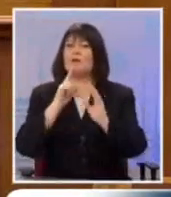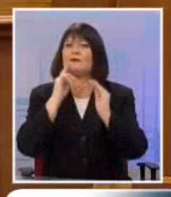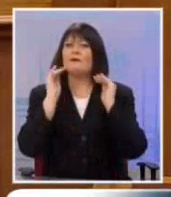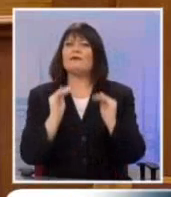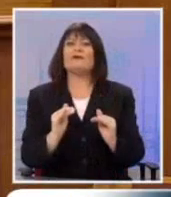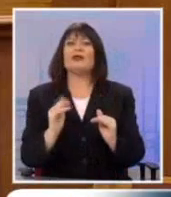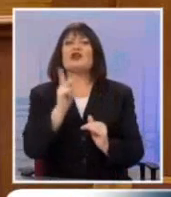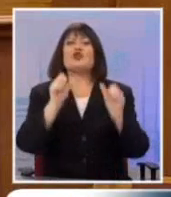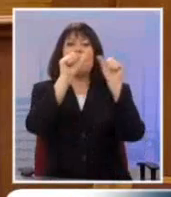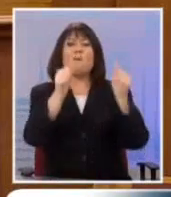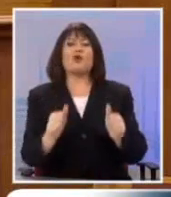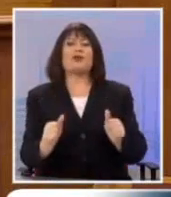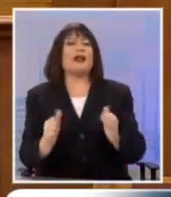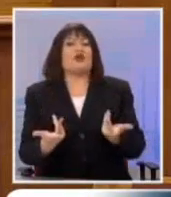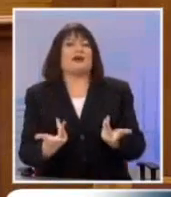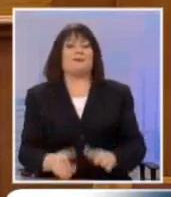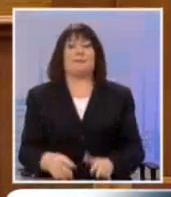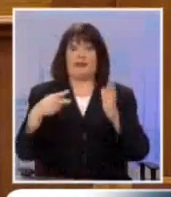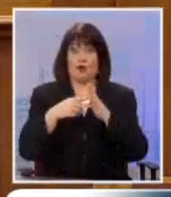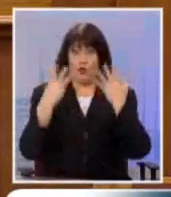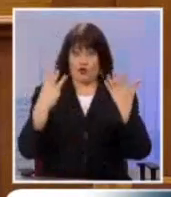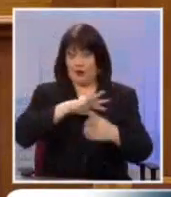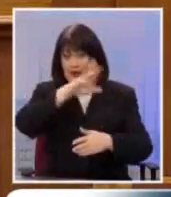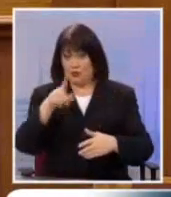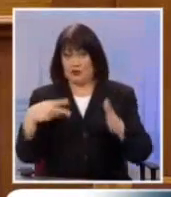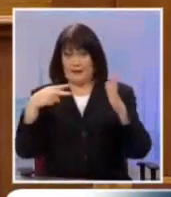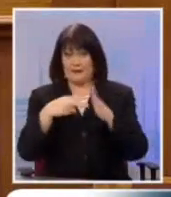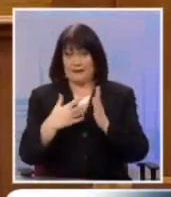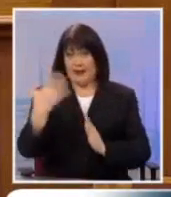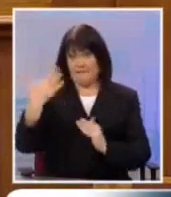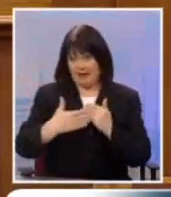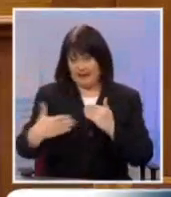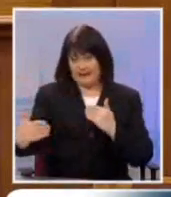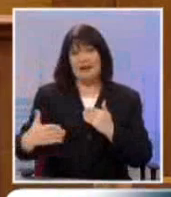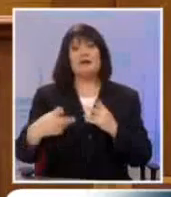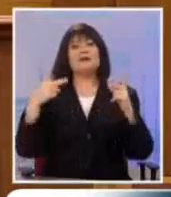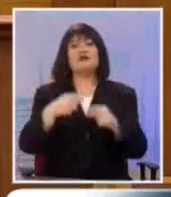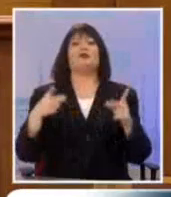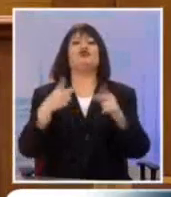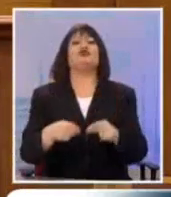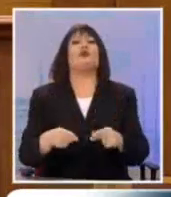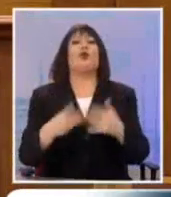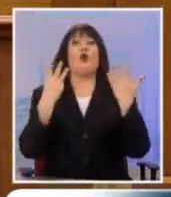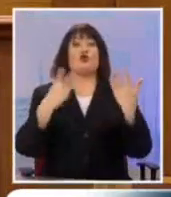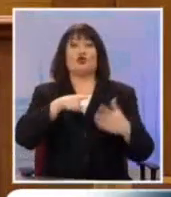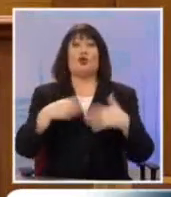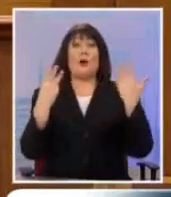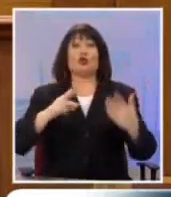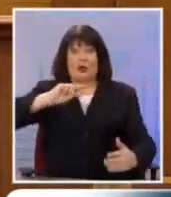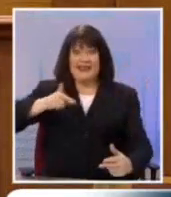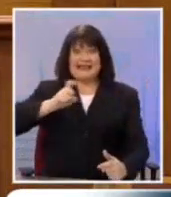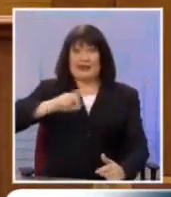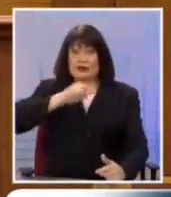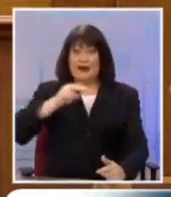κοινωνικό μοντέλο. Από το 2008 μέχρι το 2015 θα έχουν κοπεί πάνω από 8,8 δις από